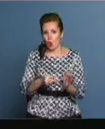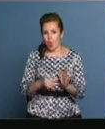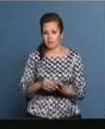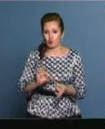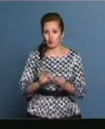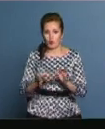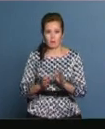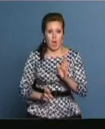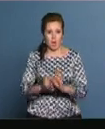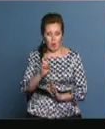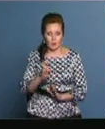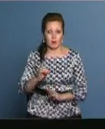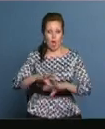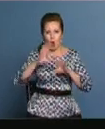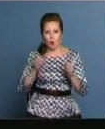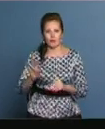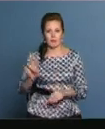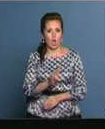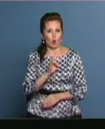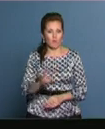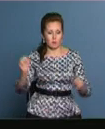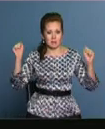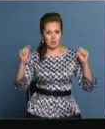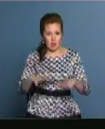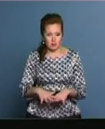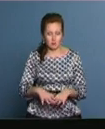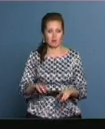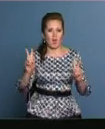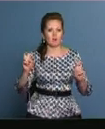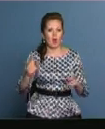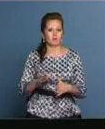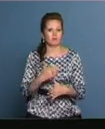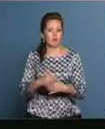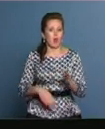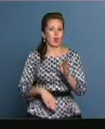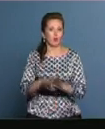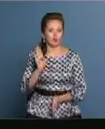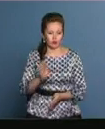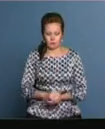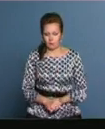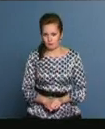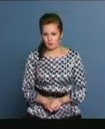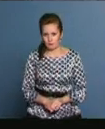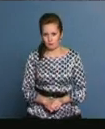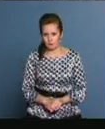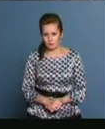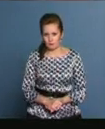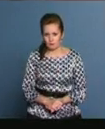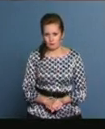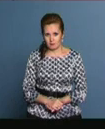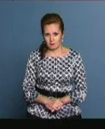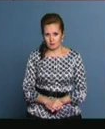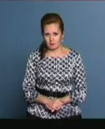на общецерковном съезде по социальному служению в Москве назвали лучшим. Елена Керн продолжит.